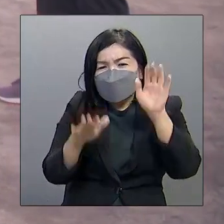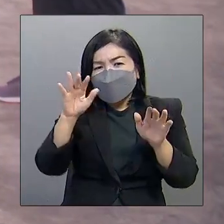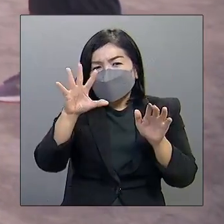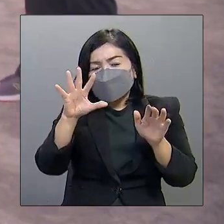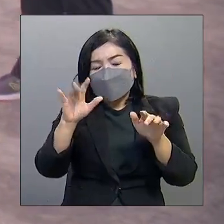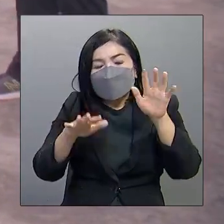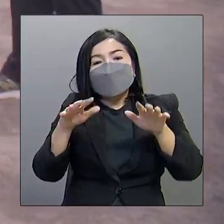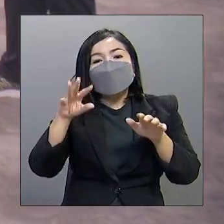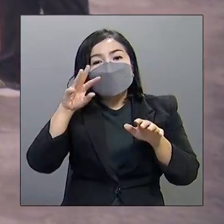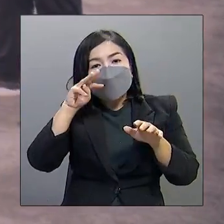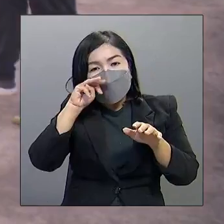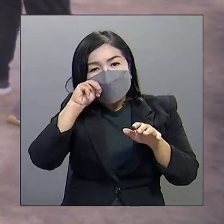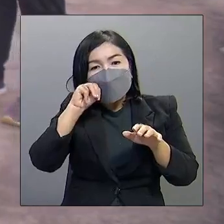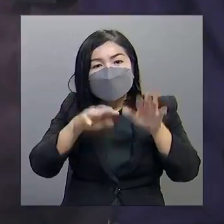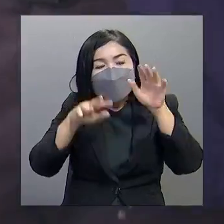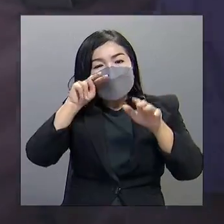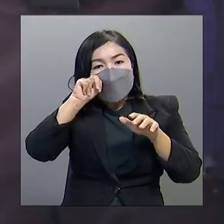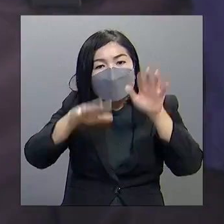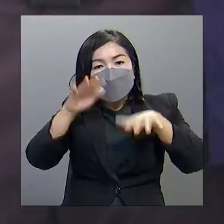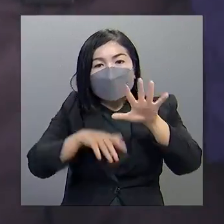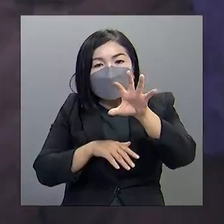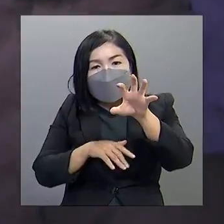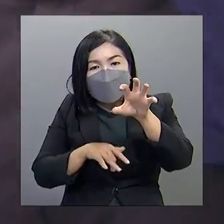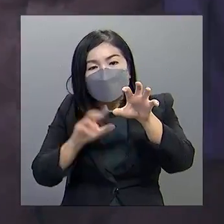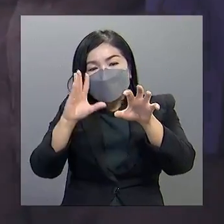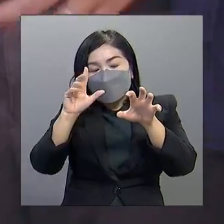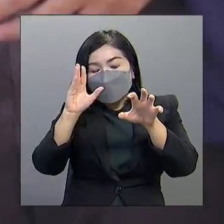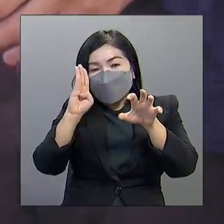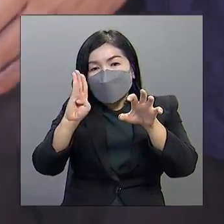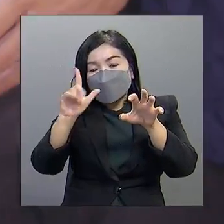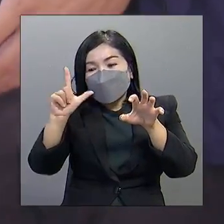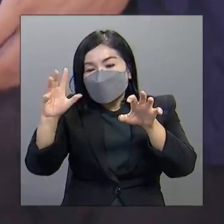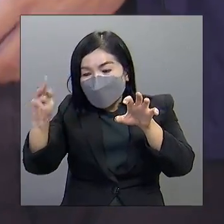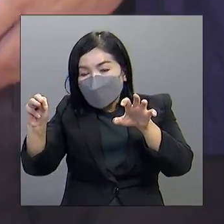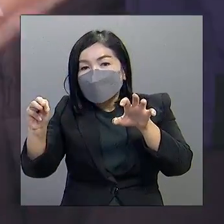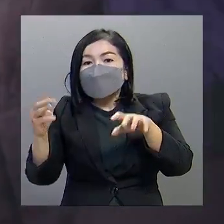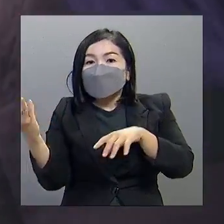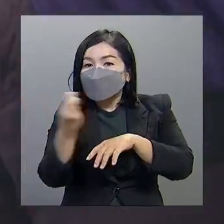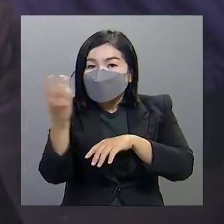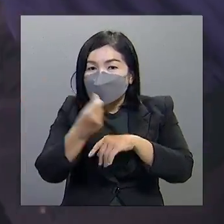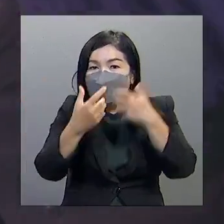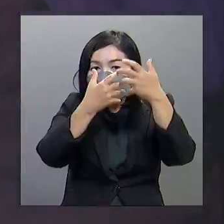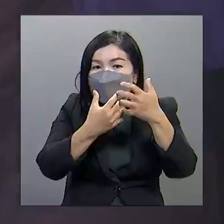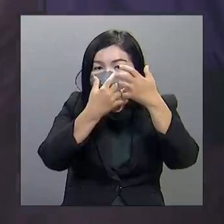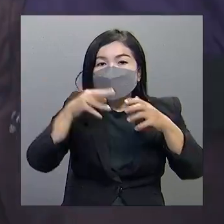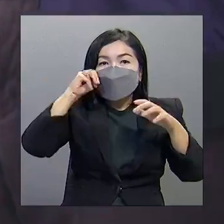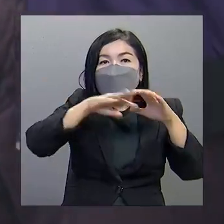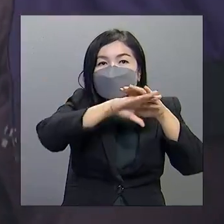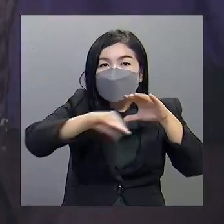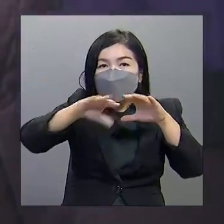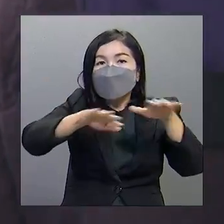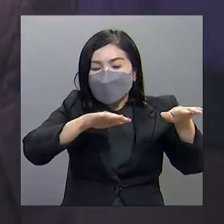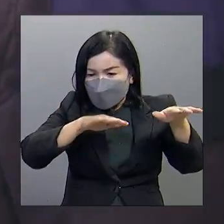ำสุวรรณภูมิเนี่ยได้100ลูกบาศก์เมตรต่อวินาที ครับ ของชลอาหารวิจิตรเนี่ยได้ถึง130ลูกบาศก์เมตรต่อวินาทีดังนั้นเนี่ยที่เนี่ยข้างล่างเนี่ยเตรียม